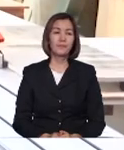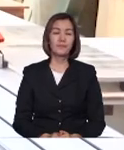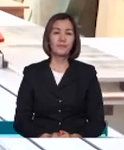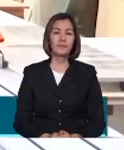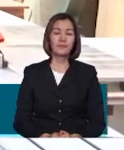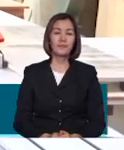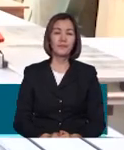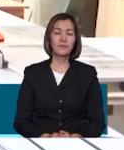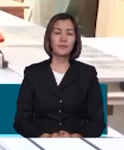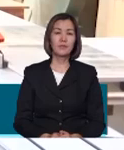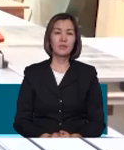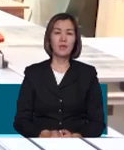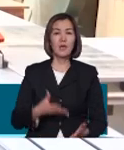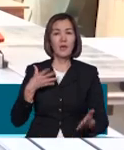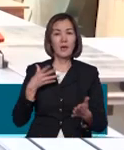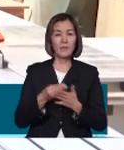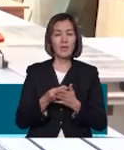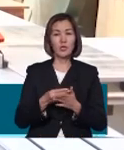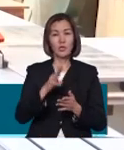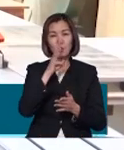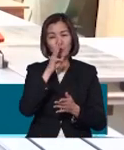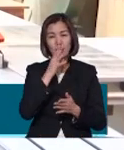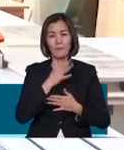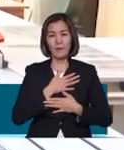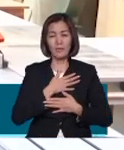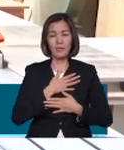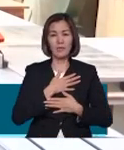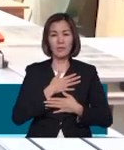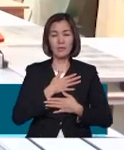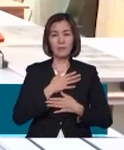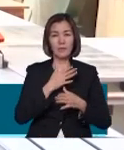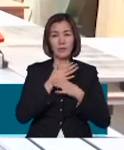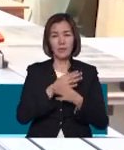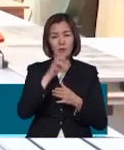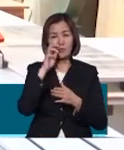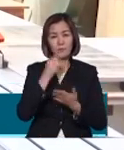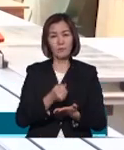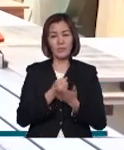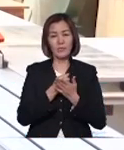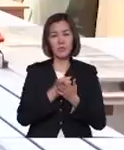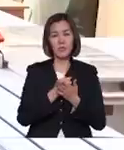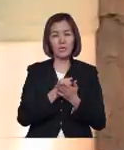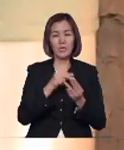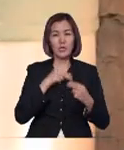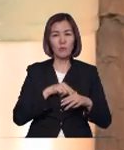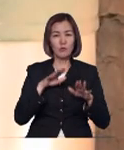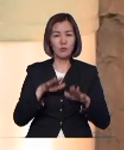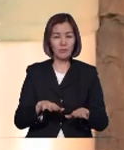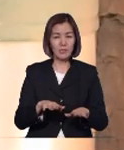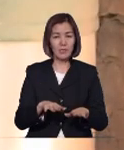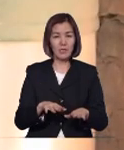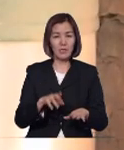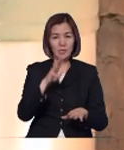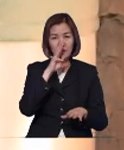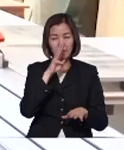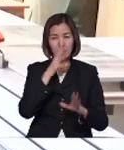работу оплата труда трёх моих сотрудников производится через государственную программу поддержки субсидирования рабочих мест сумма их заработной